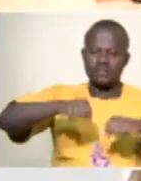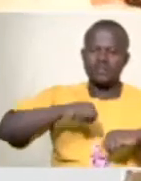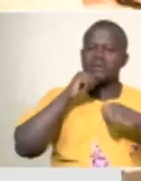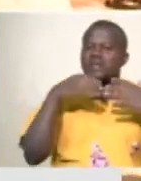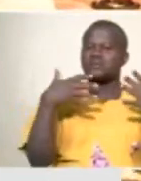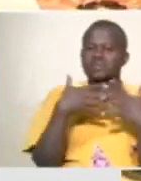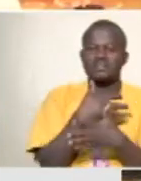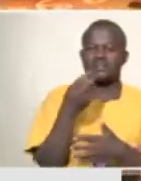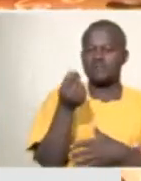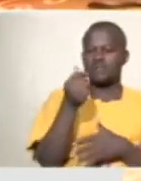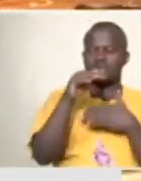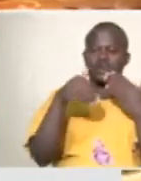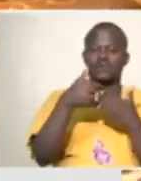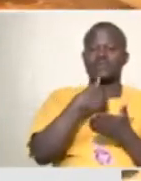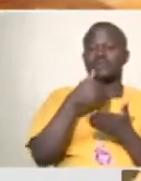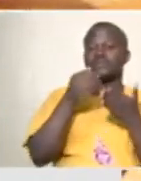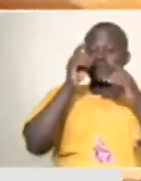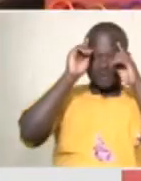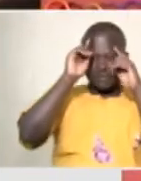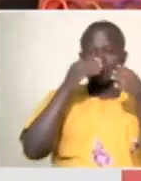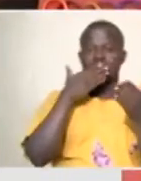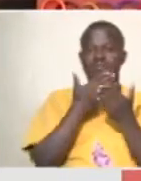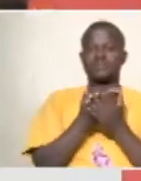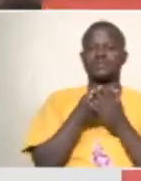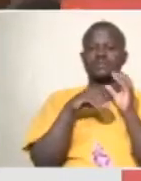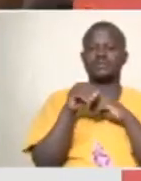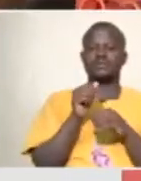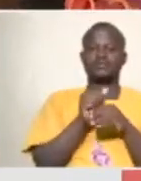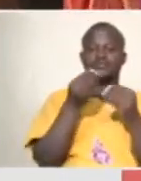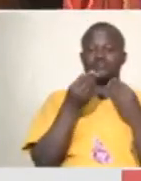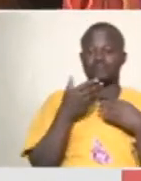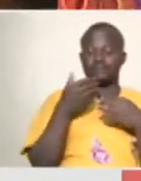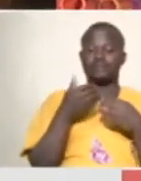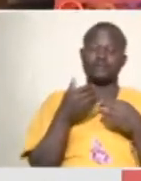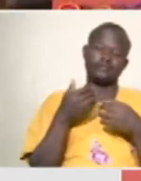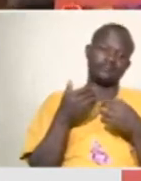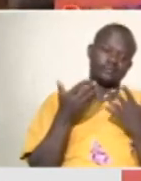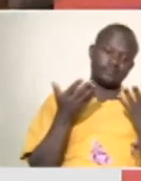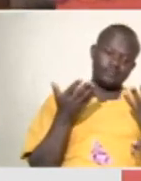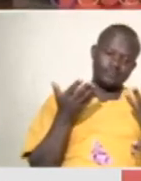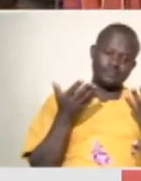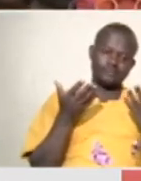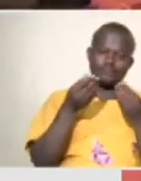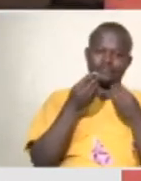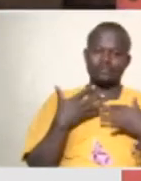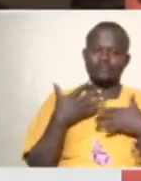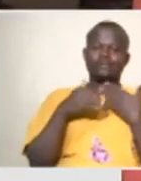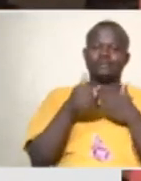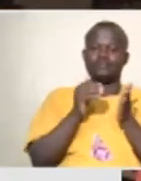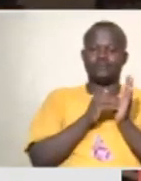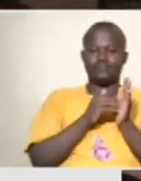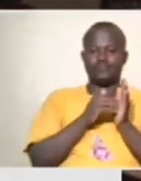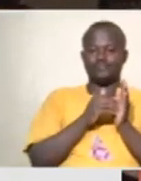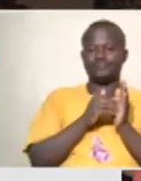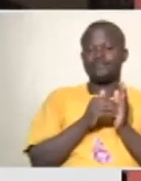nakwitinya amafaranga yose ufite wayabyaza umusaruro. Nibyo bimpa cyo kwambara bimpa byampaye no kuba